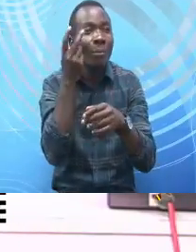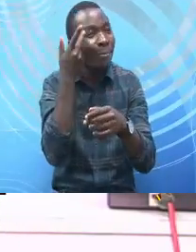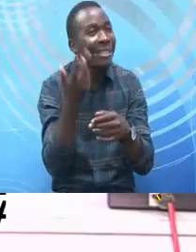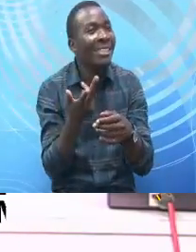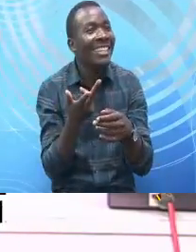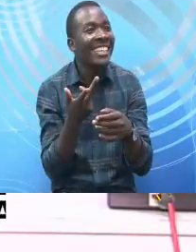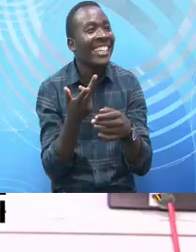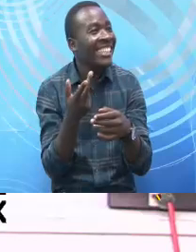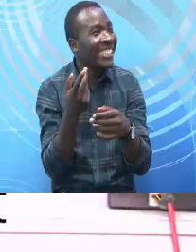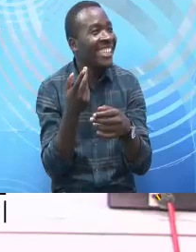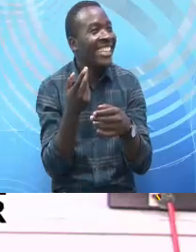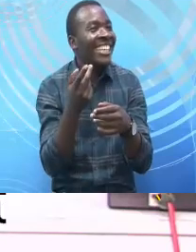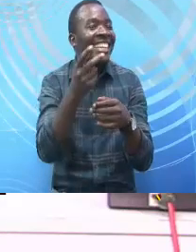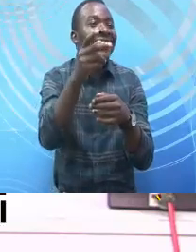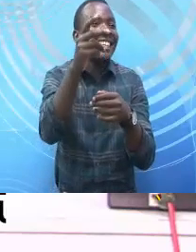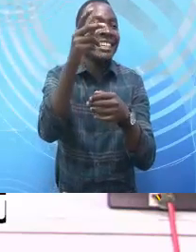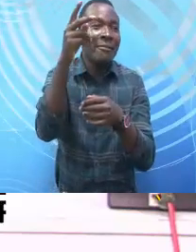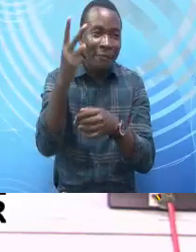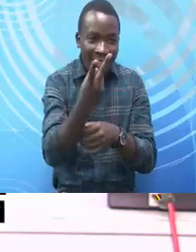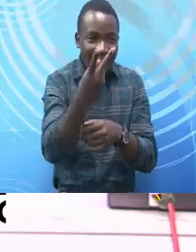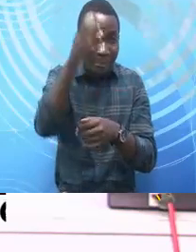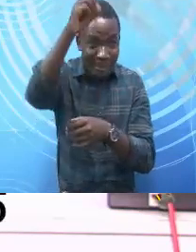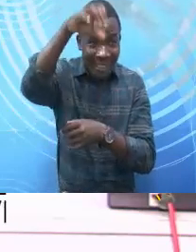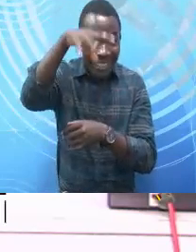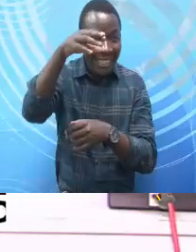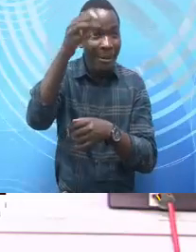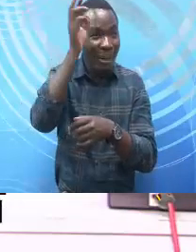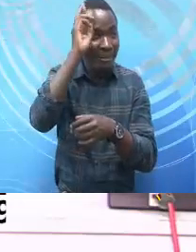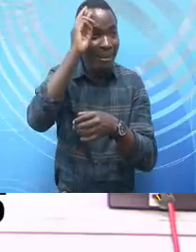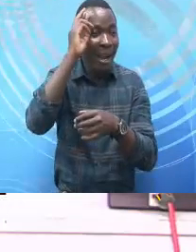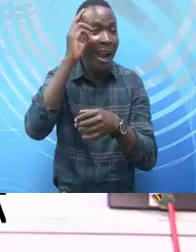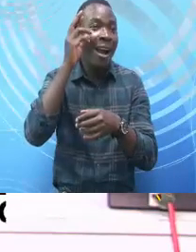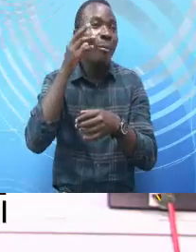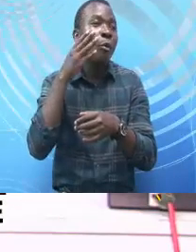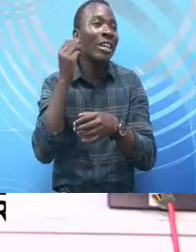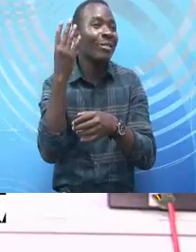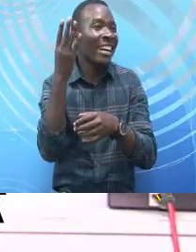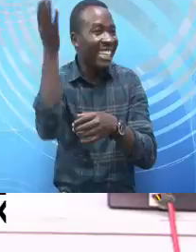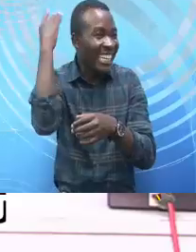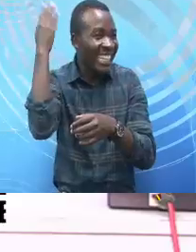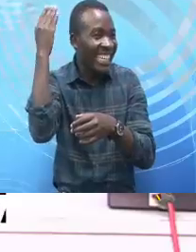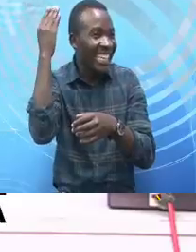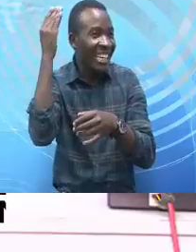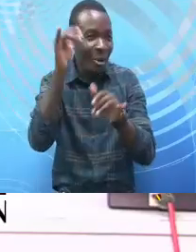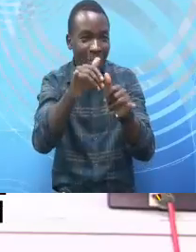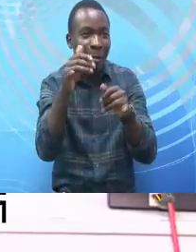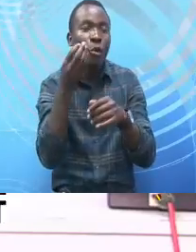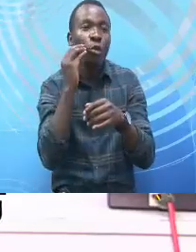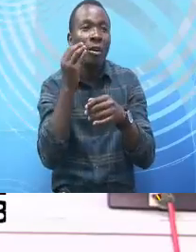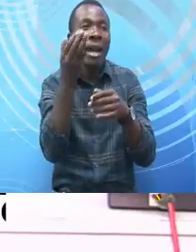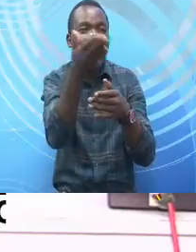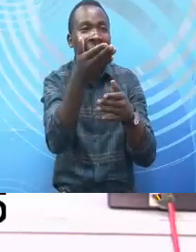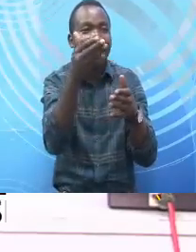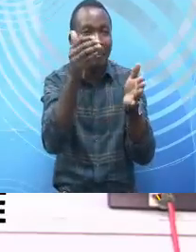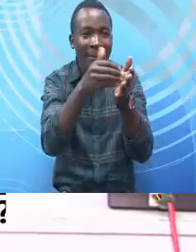mbere abanyakigali bayigiyemo, hariyo twagiyemo twese igihugu cyose abantu bajya mu rugo, ariko hari utubazo twagiye tubaho